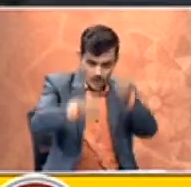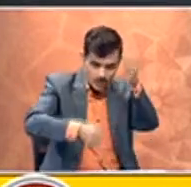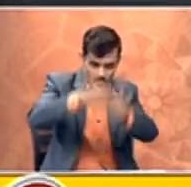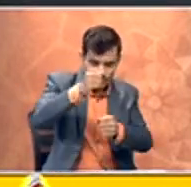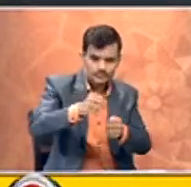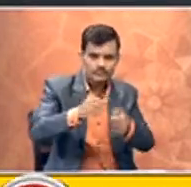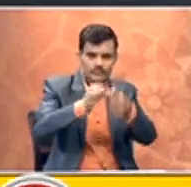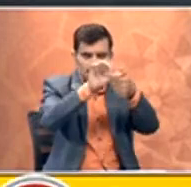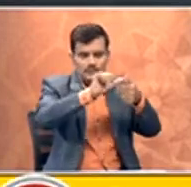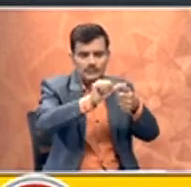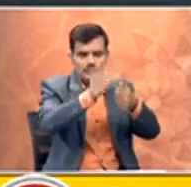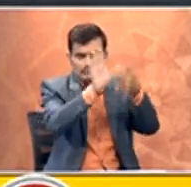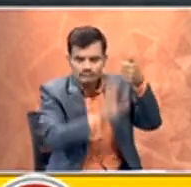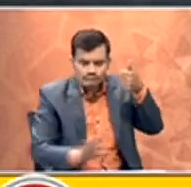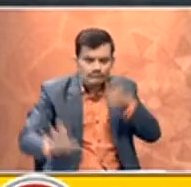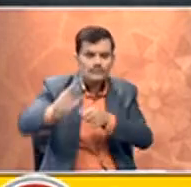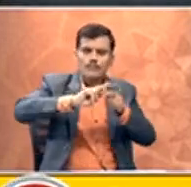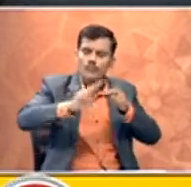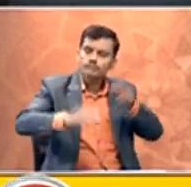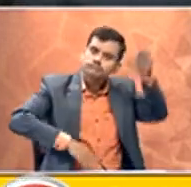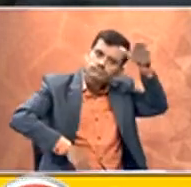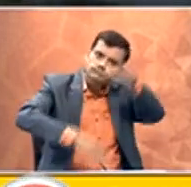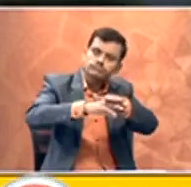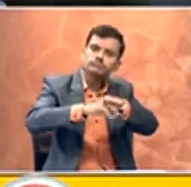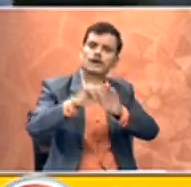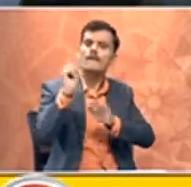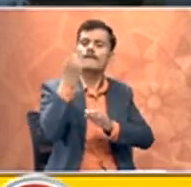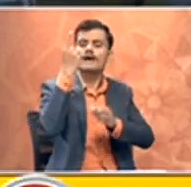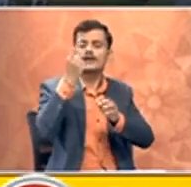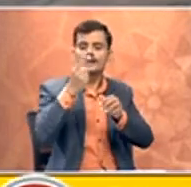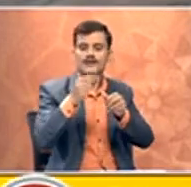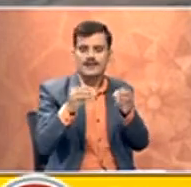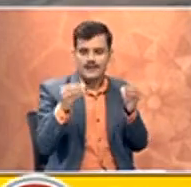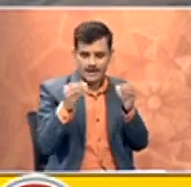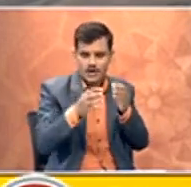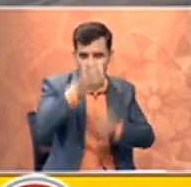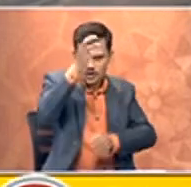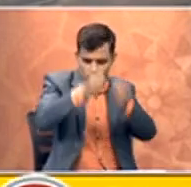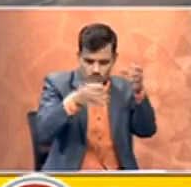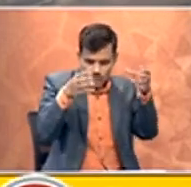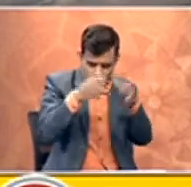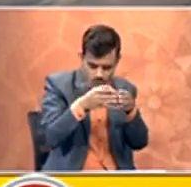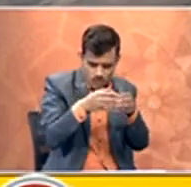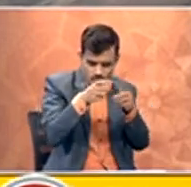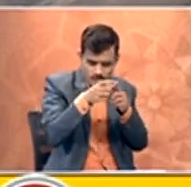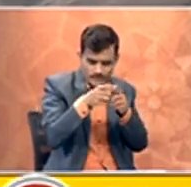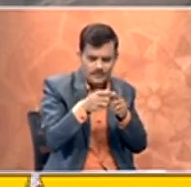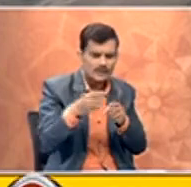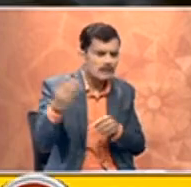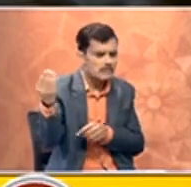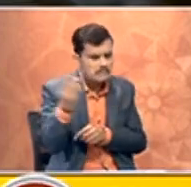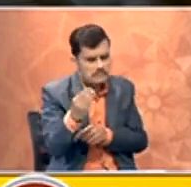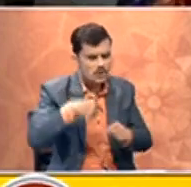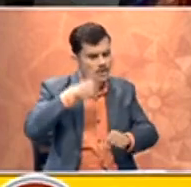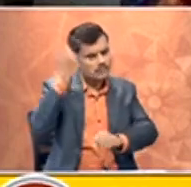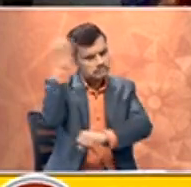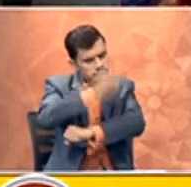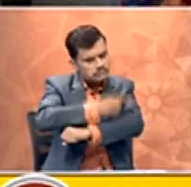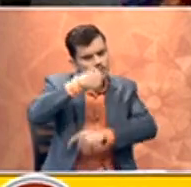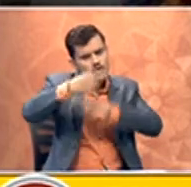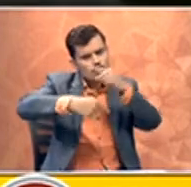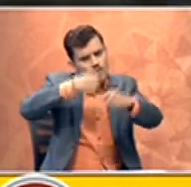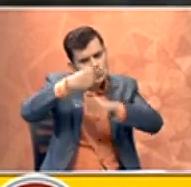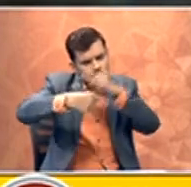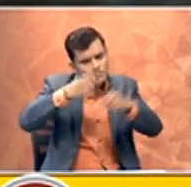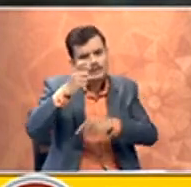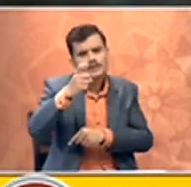की सबसे बड़ी डेयरी मानी जाती है। यहाँ हर रोज औसतन 75 लाख लीटर दूध प्रोसेस